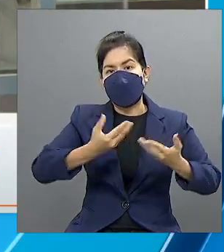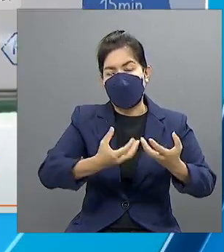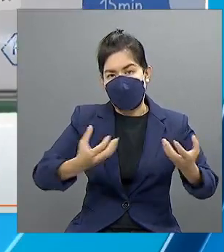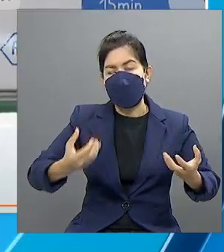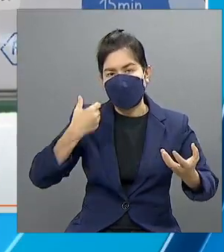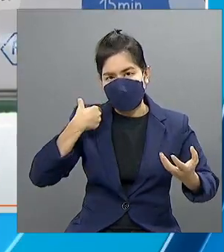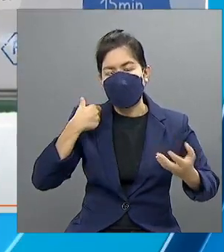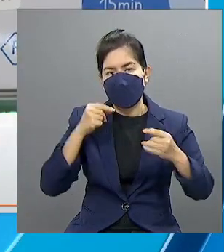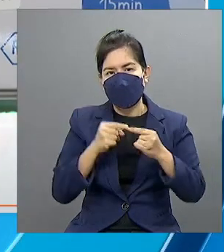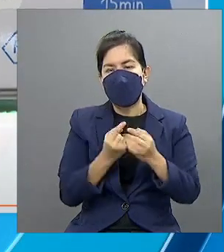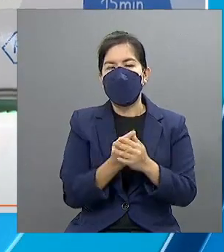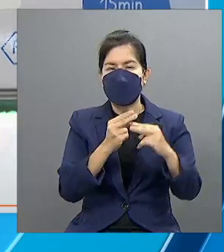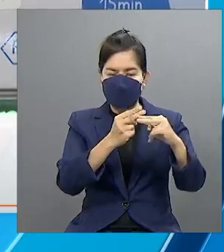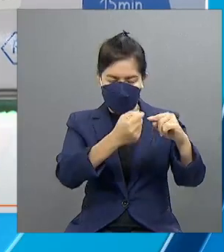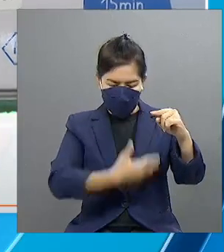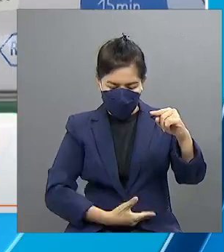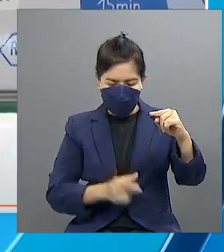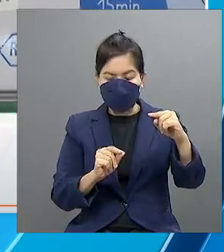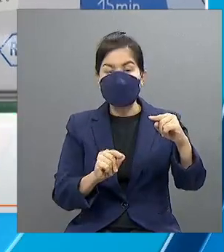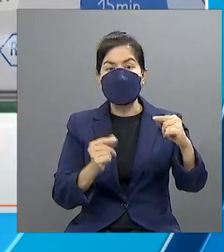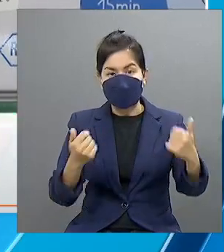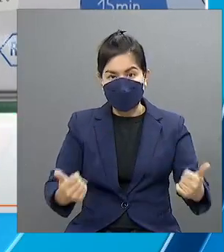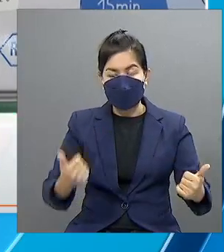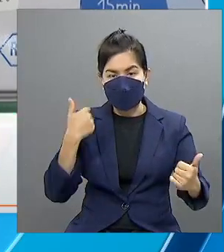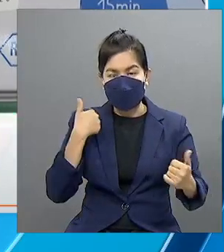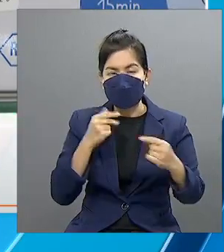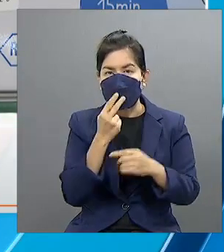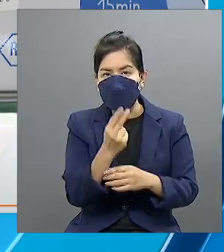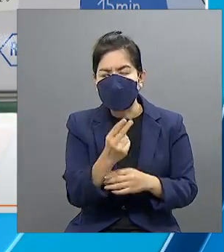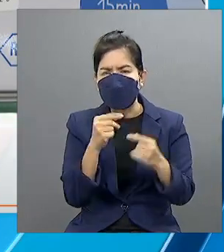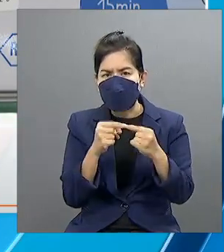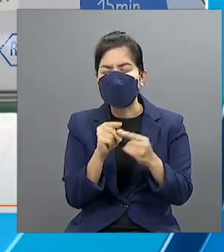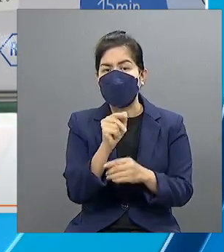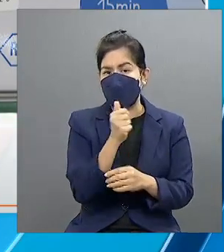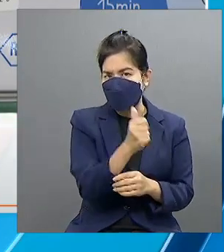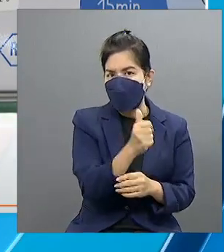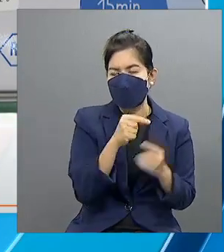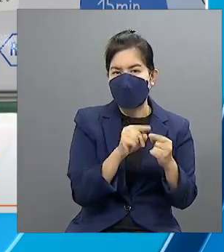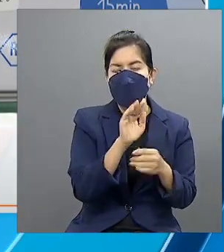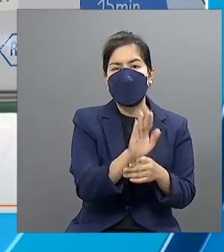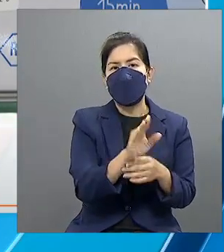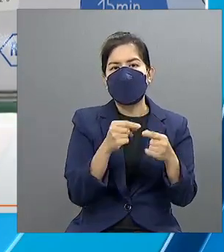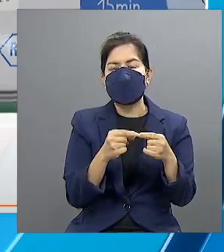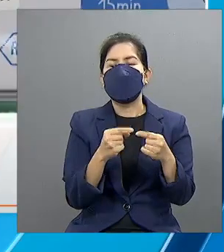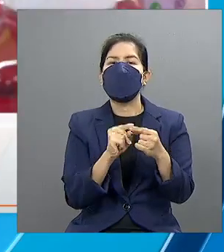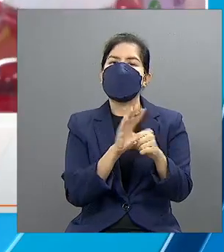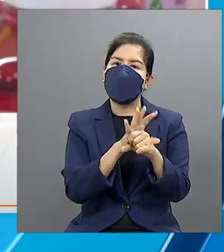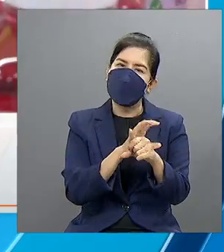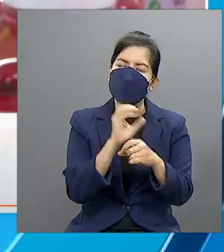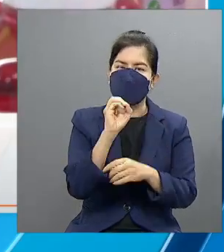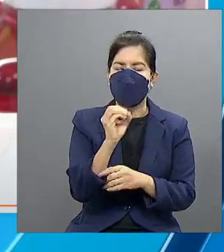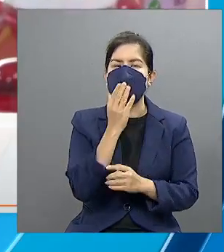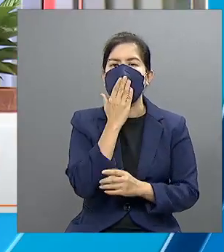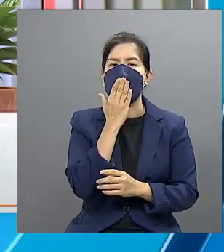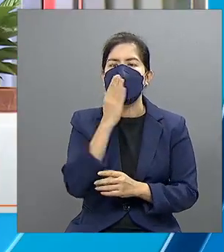มียี่ห้อไหนที่ยังสามารถใช้ได้กับโอไมครอนนะครับแต่ว่าความไวในการตรวจลดลงครับแต่ยังใช้ได้ครับ คุณหมอ